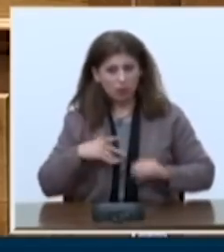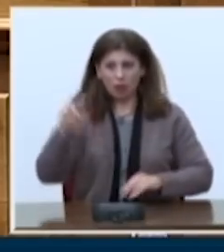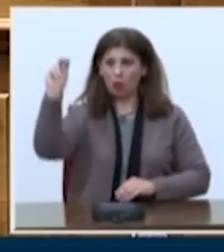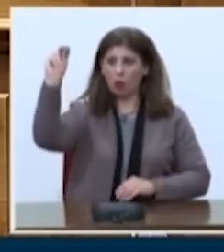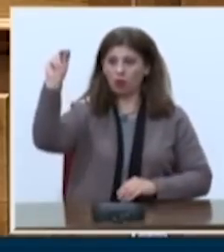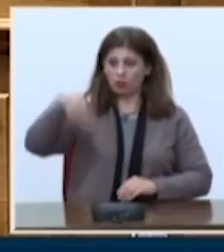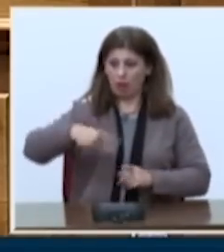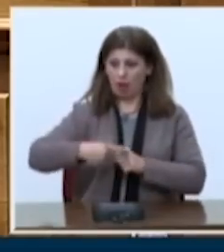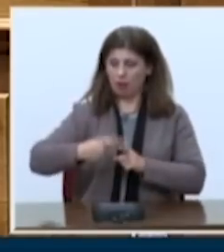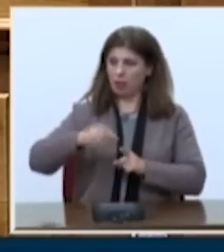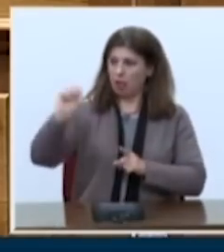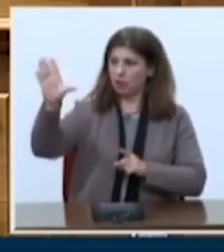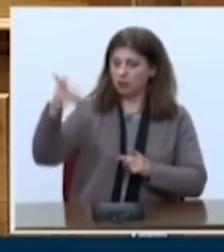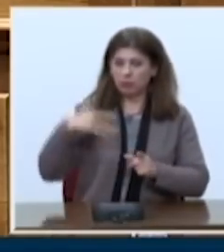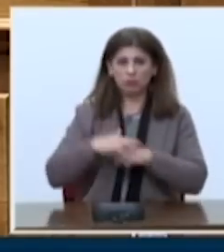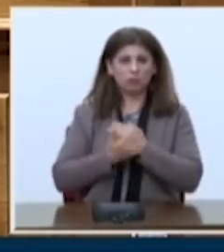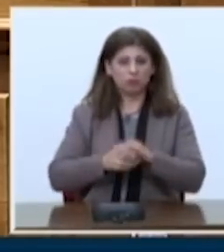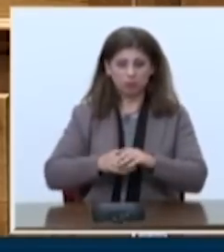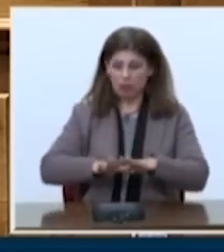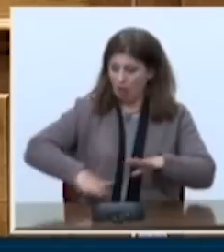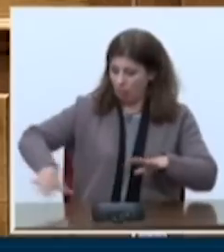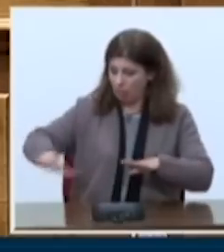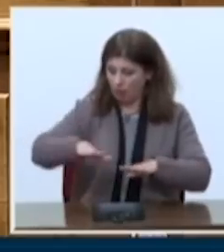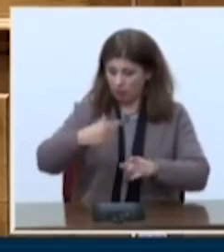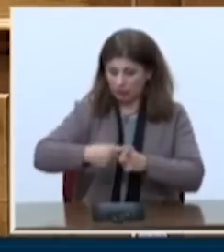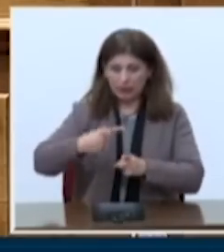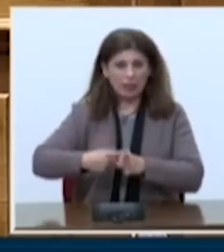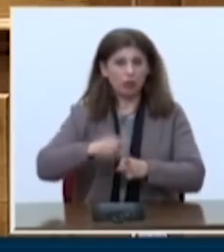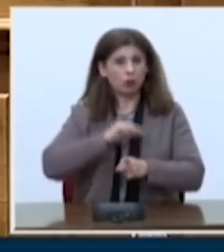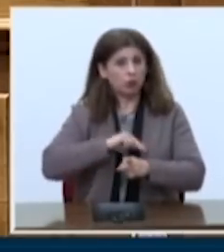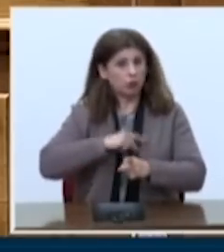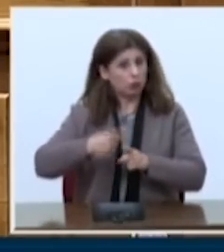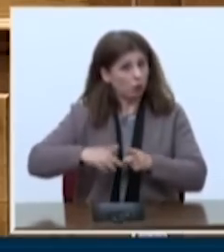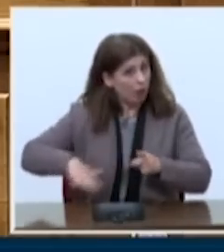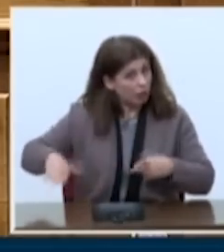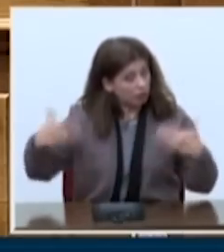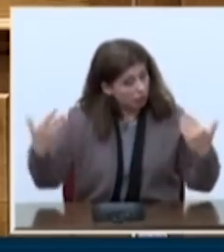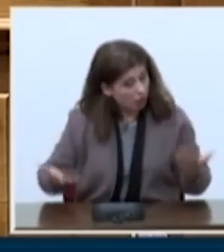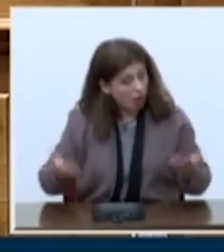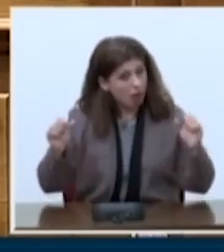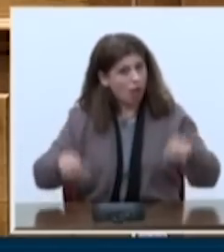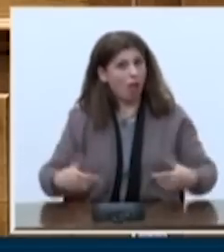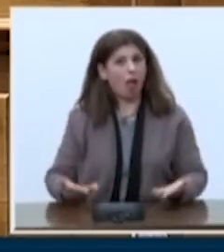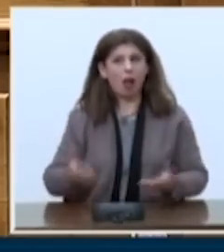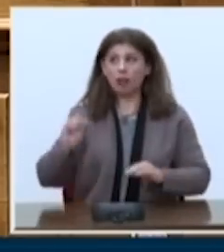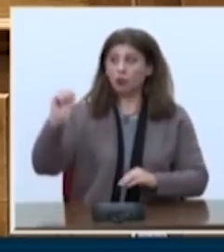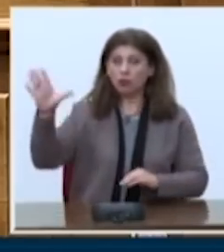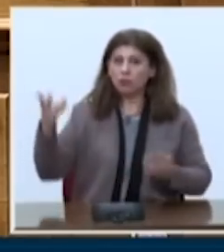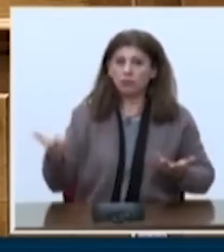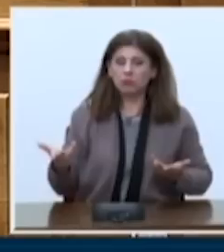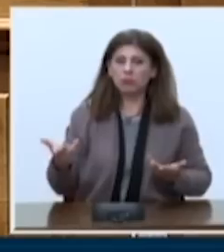υπηρετούν, δηλαδή την εδαφική ακεραιότητα της χώρας, το συμφέρον του ελληνικού λαού, ετοιμάζεται διαφόρων